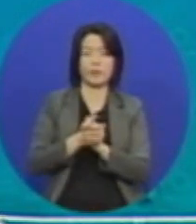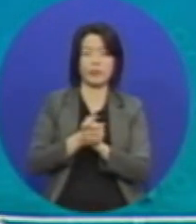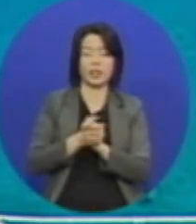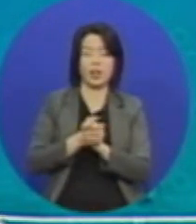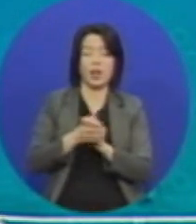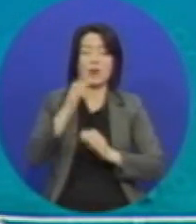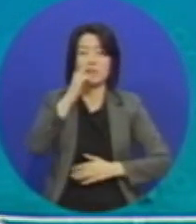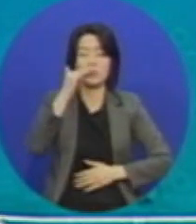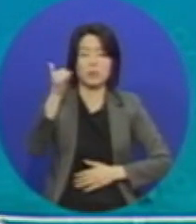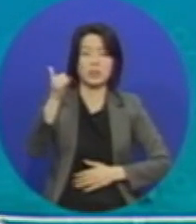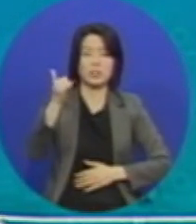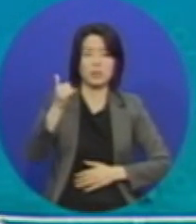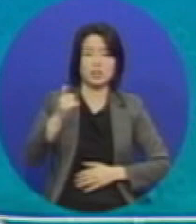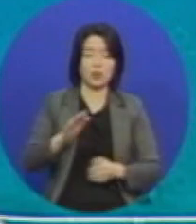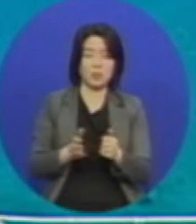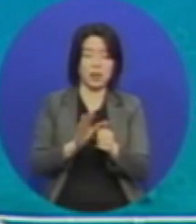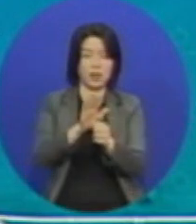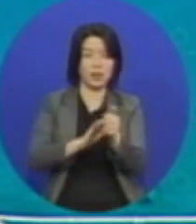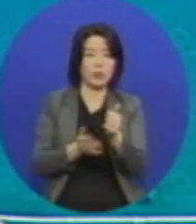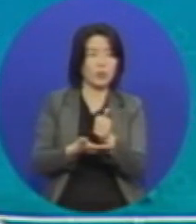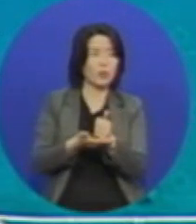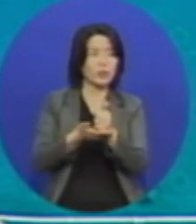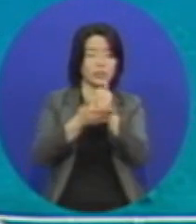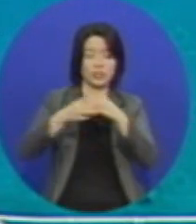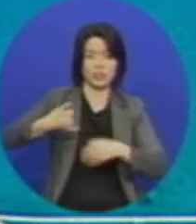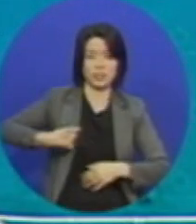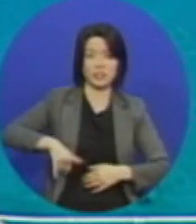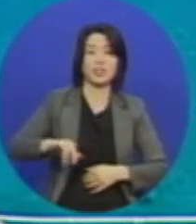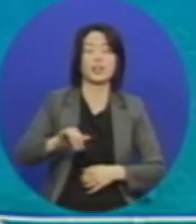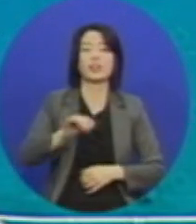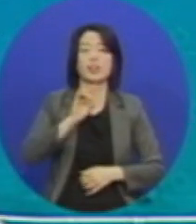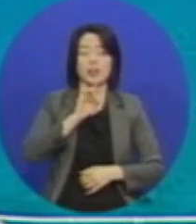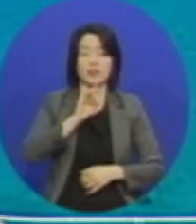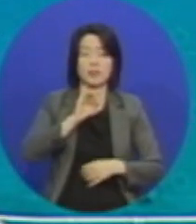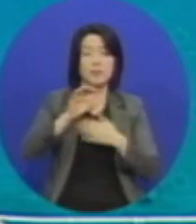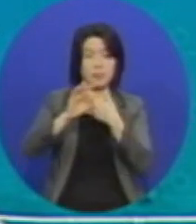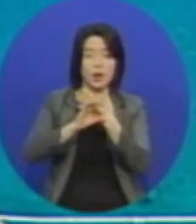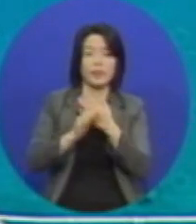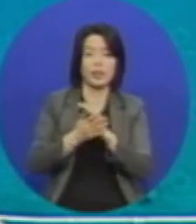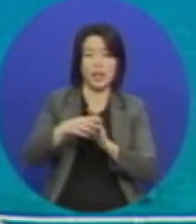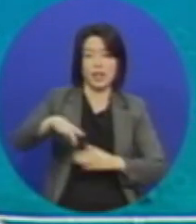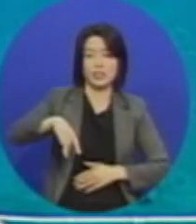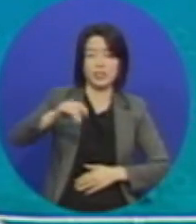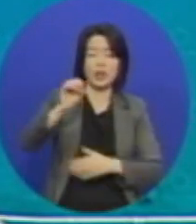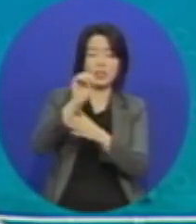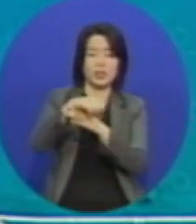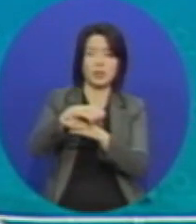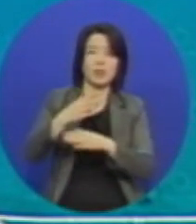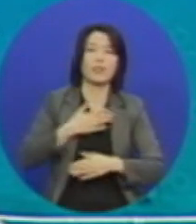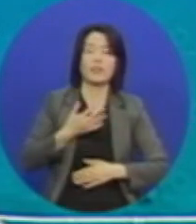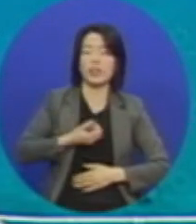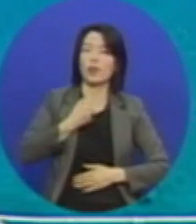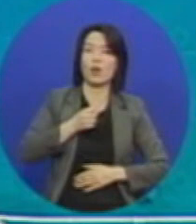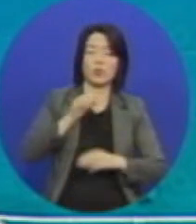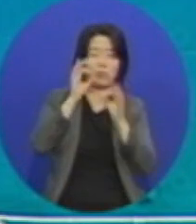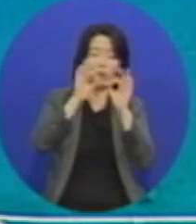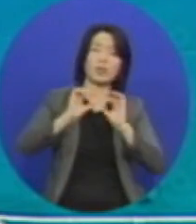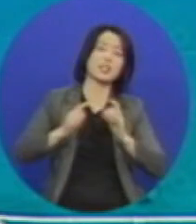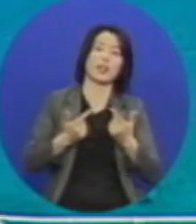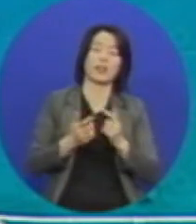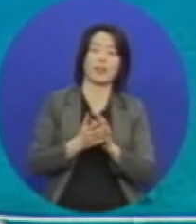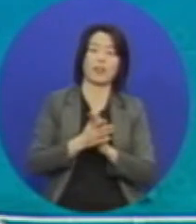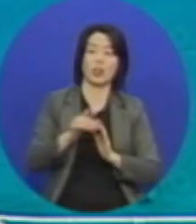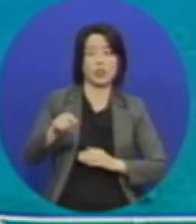부모님을 정말 공경하는 자녀라면 첫 열매는 자기 것이라고 안보여요 이건